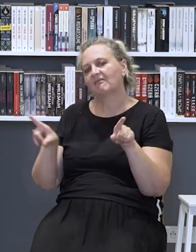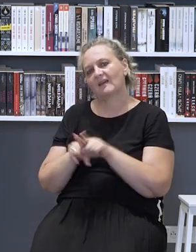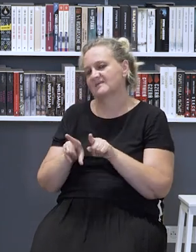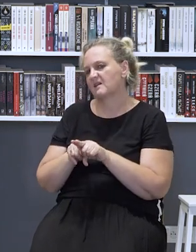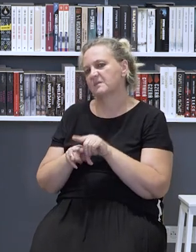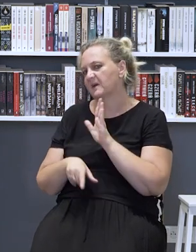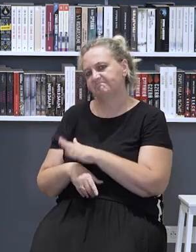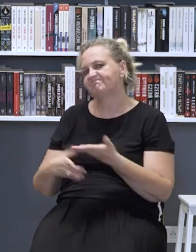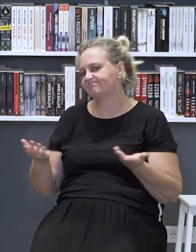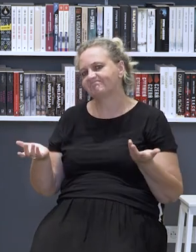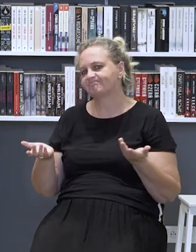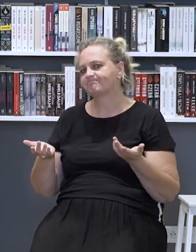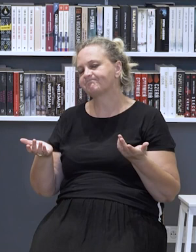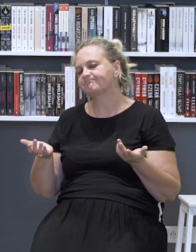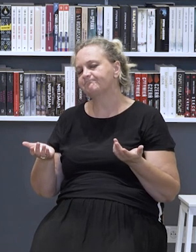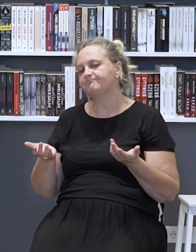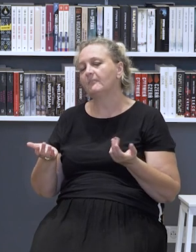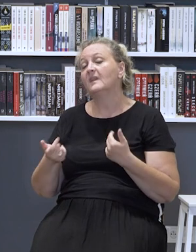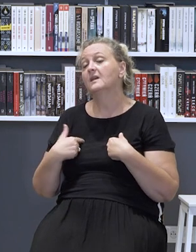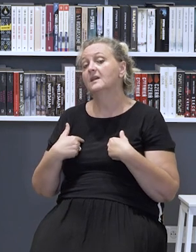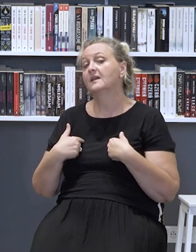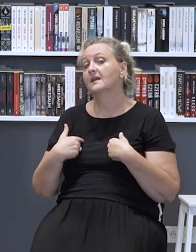też tak mają, nie? Że